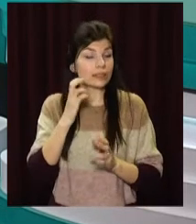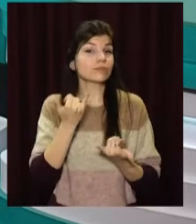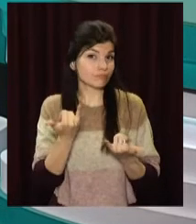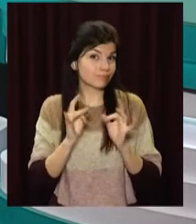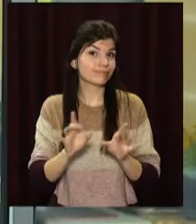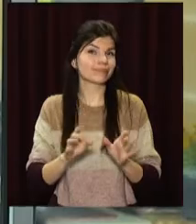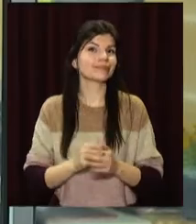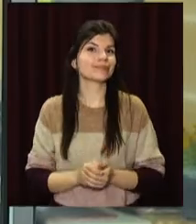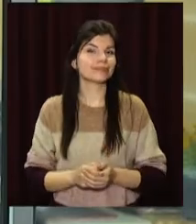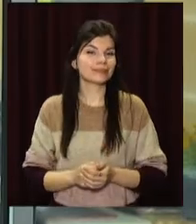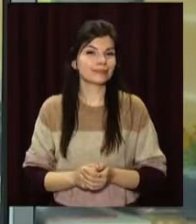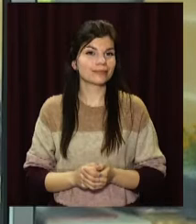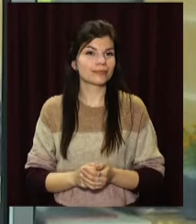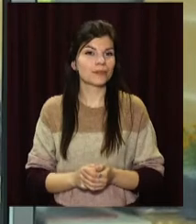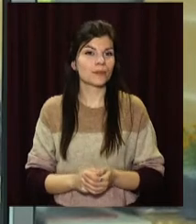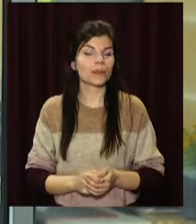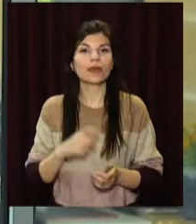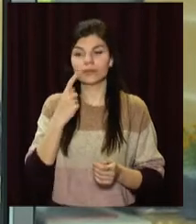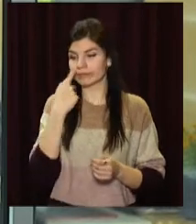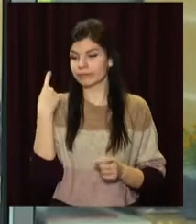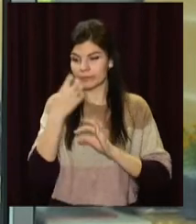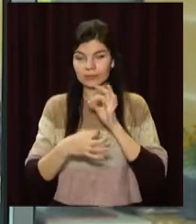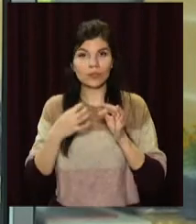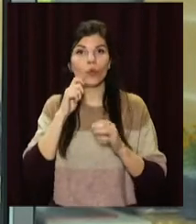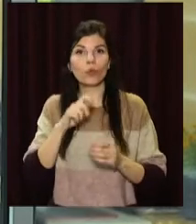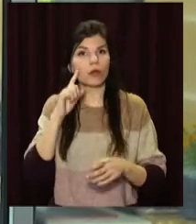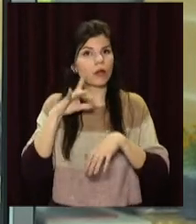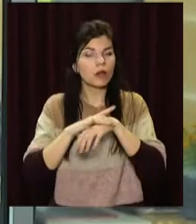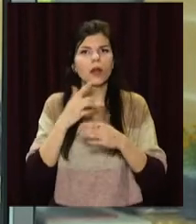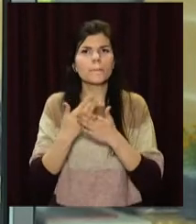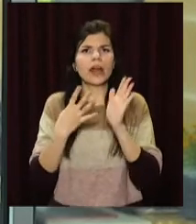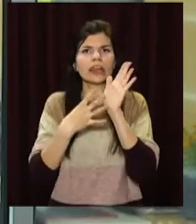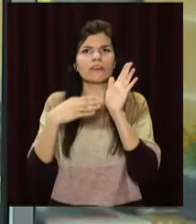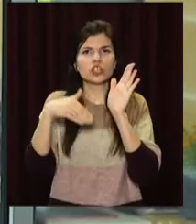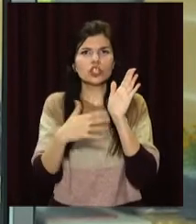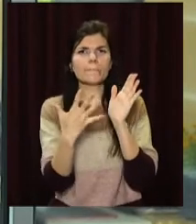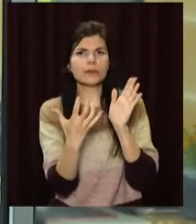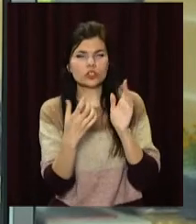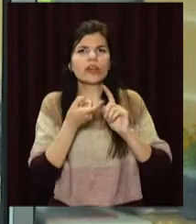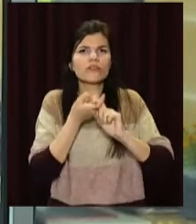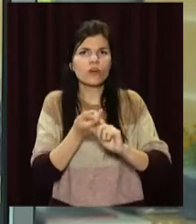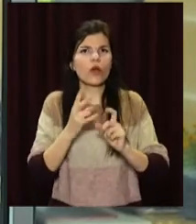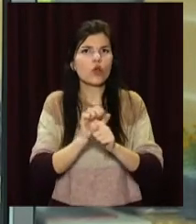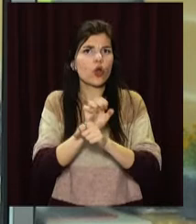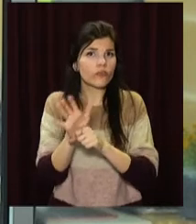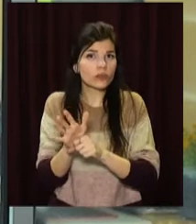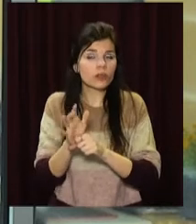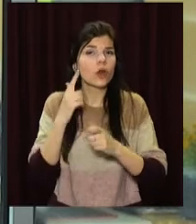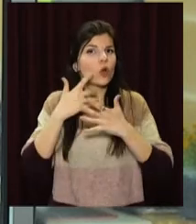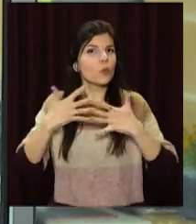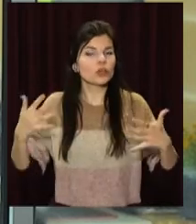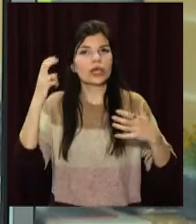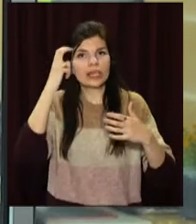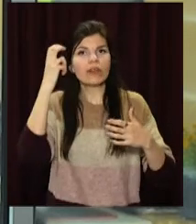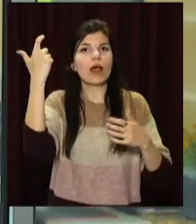просто зараз. За попередню добу в Україні зареєстрували понад 9,5 тисяч інфікованих ковідом. Найбільше у